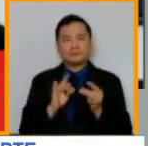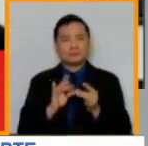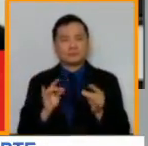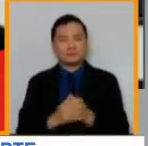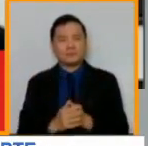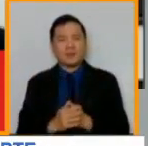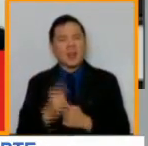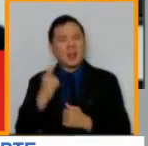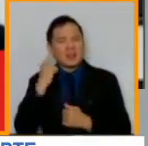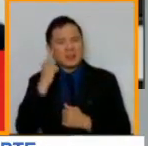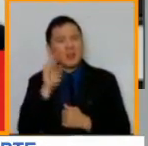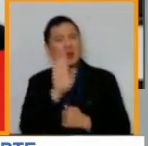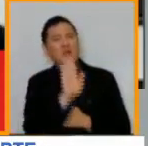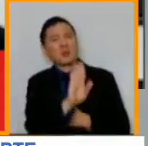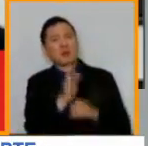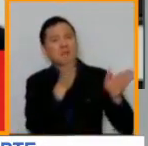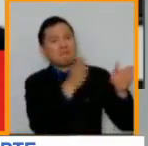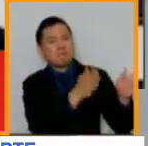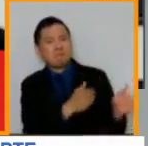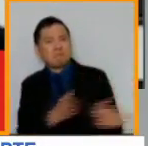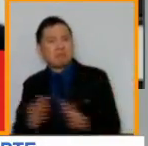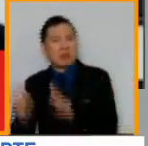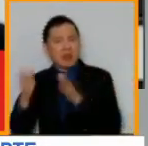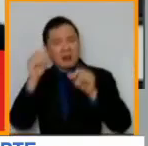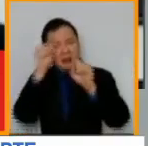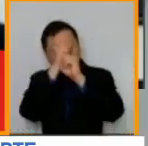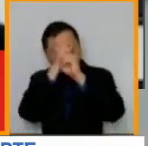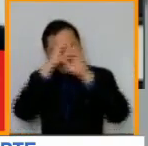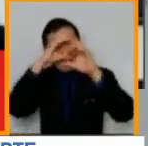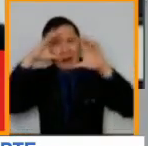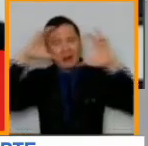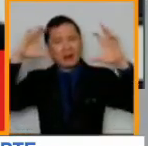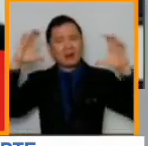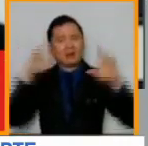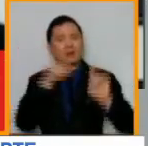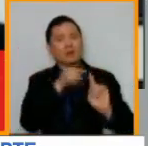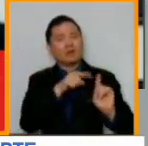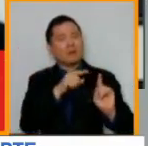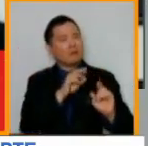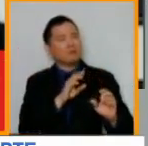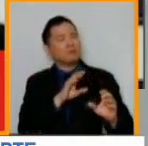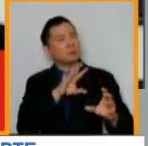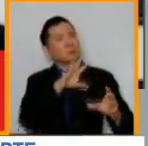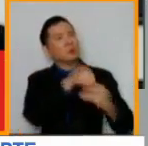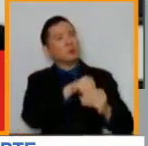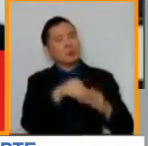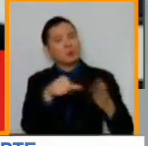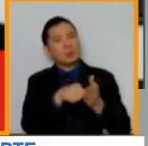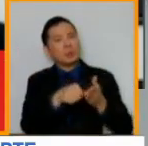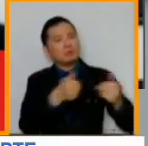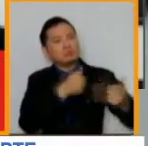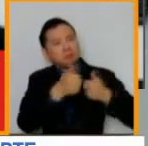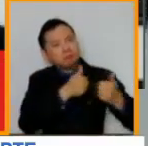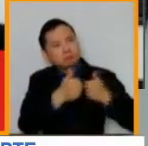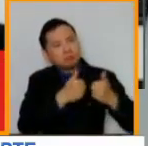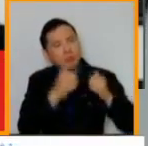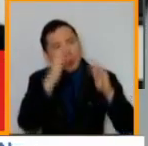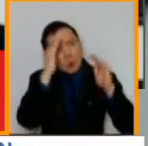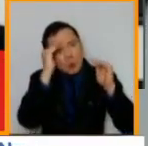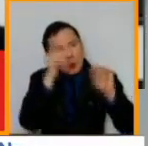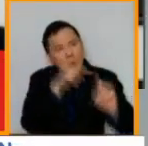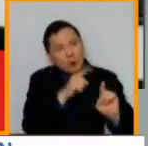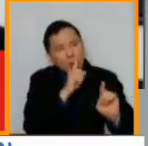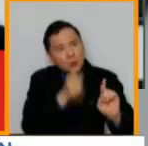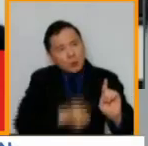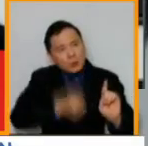is for him to just run, finish the elections, hoping that he will really win